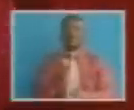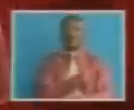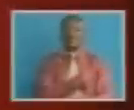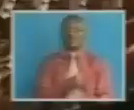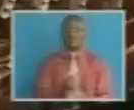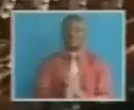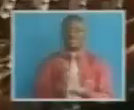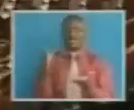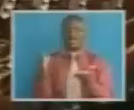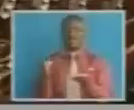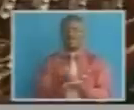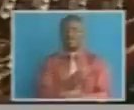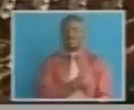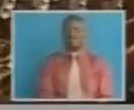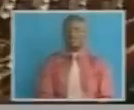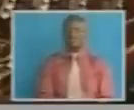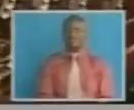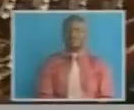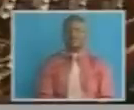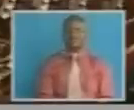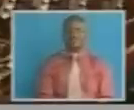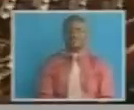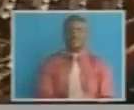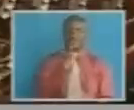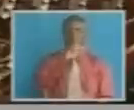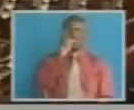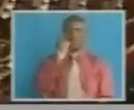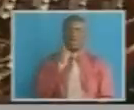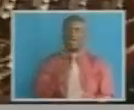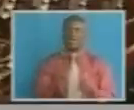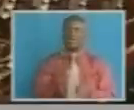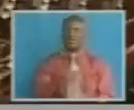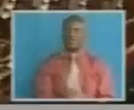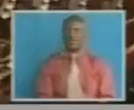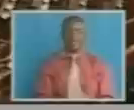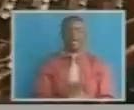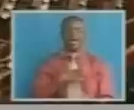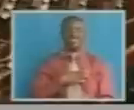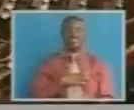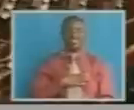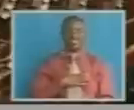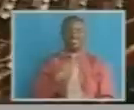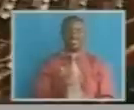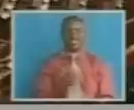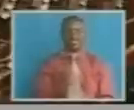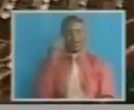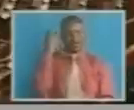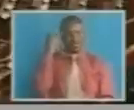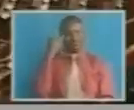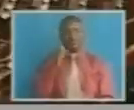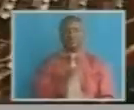kipato swali la nyongeza mheshimiwa sumta mshama nilikuona Asante Sana mheshimiwa mwenyekiti